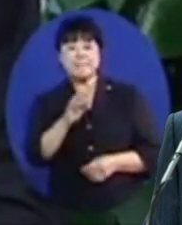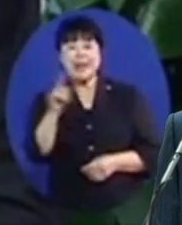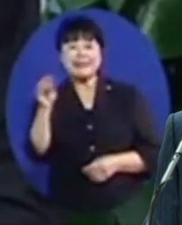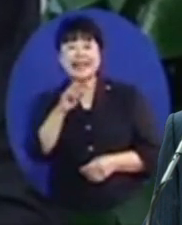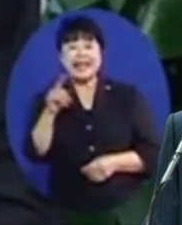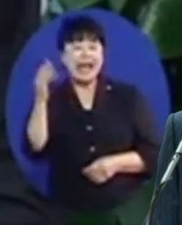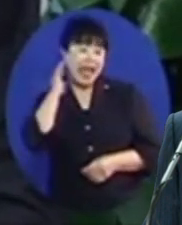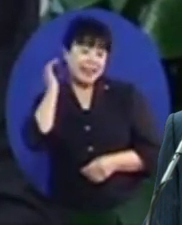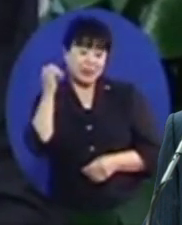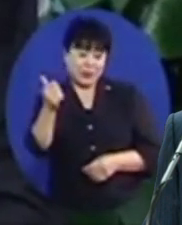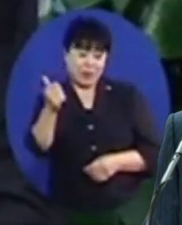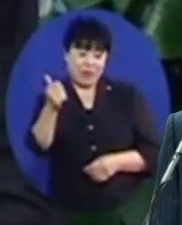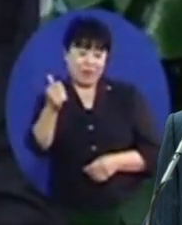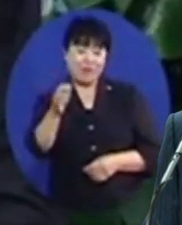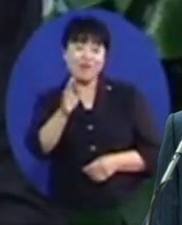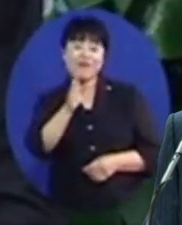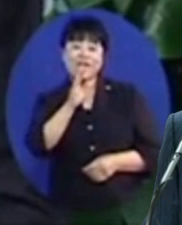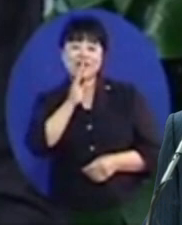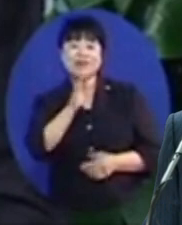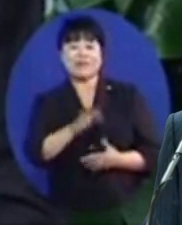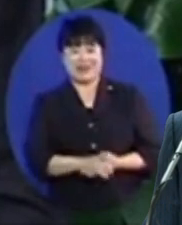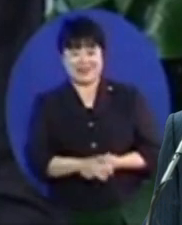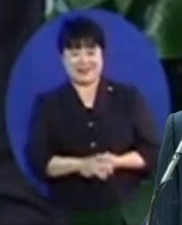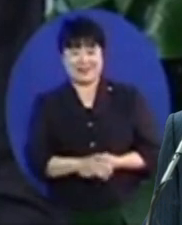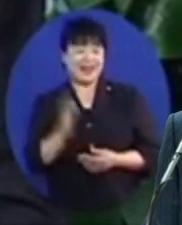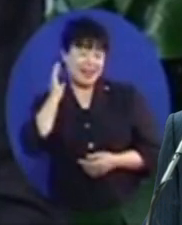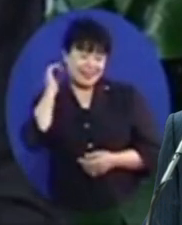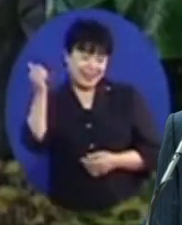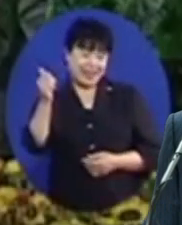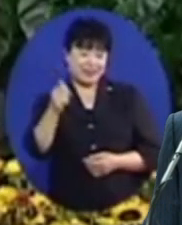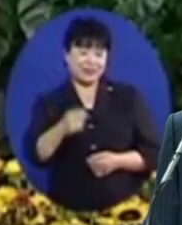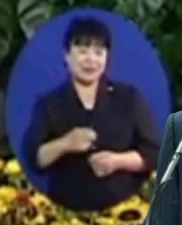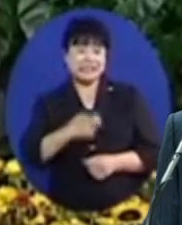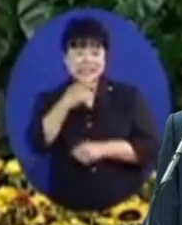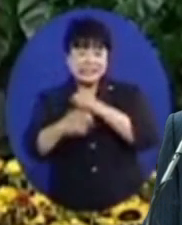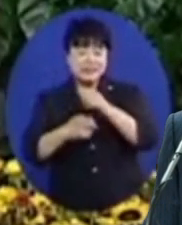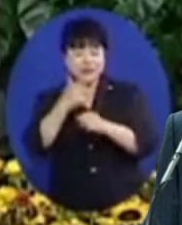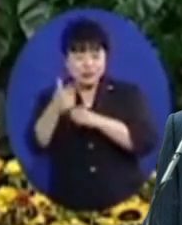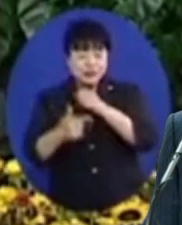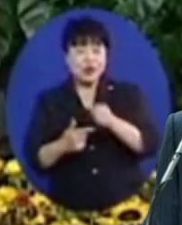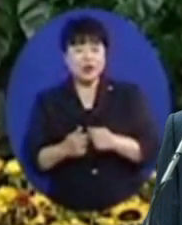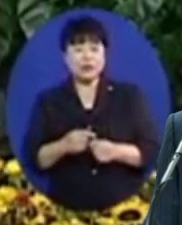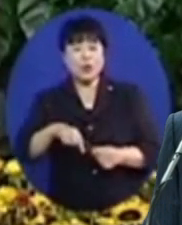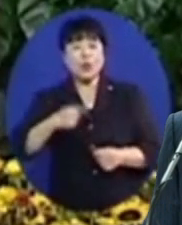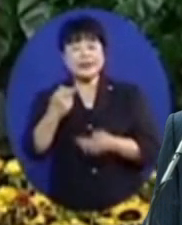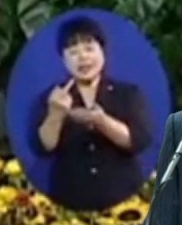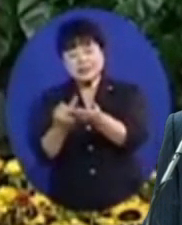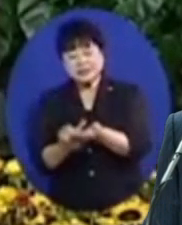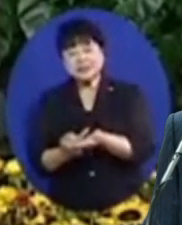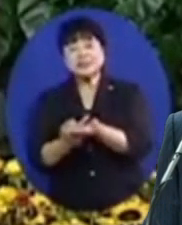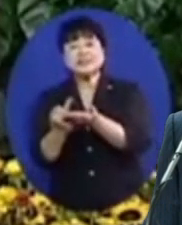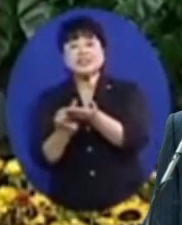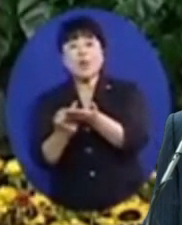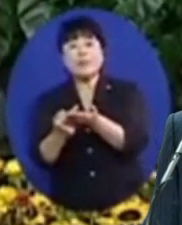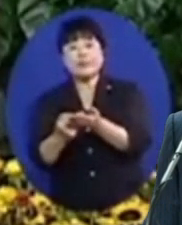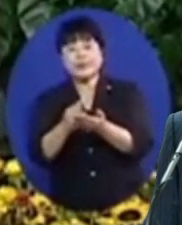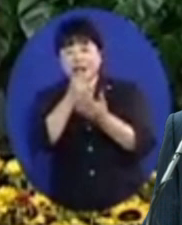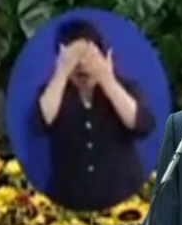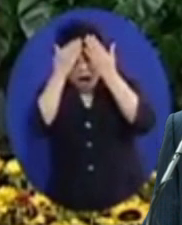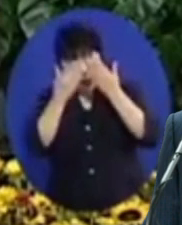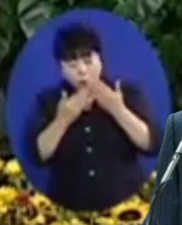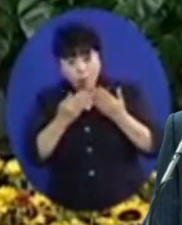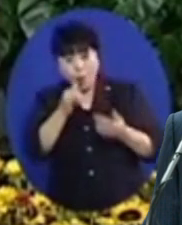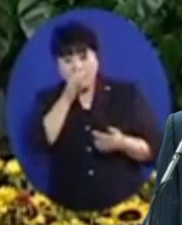것입니다. 남아공의 넬슨 만델라 대통령은 약 26년 동안 외딴 섬의 감옥에 갇혀 있었습니다.